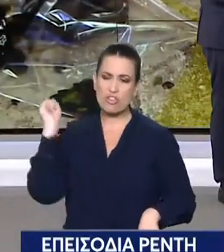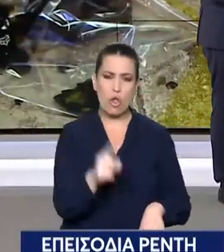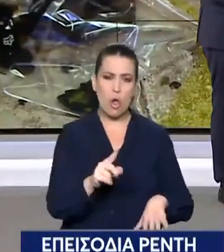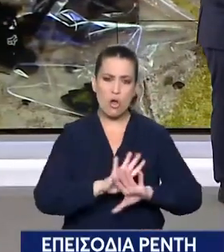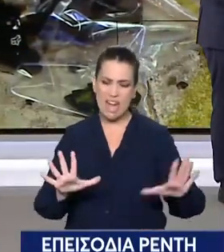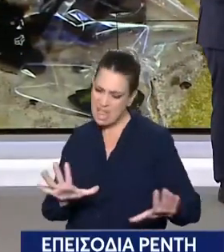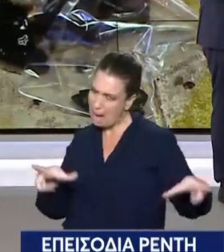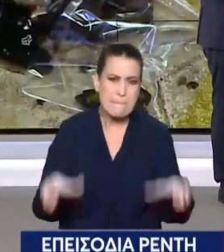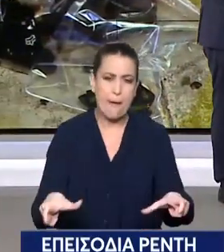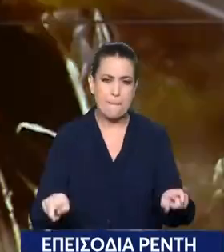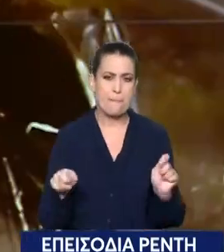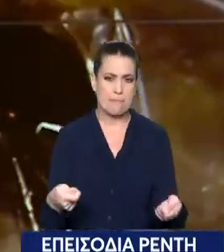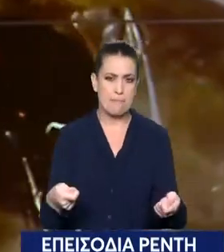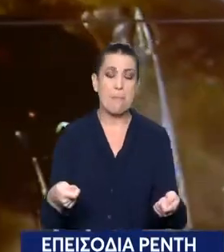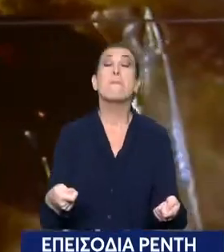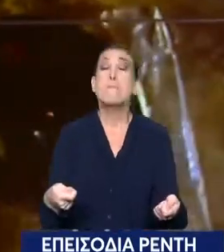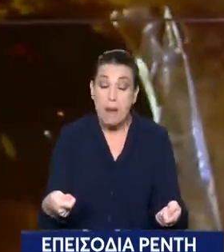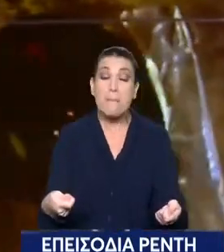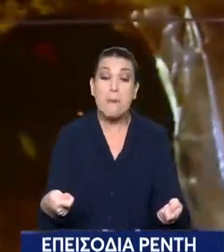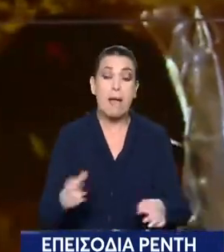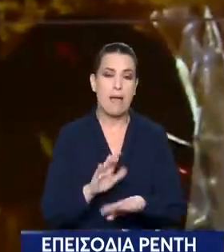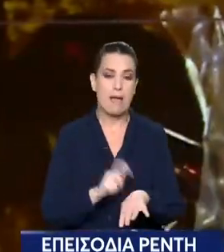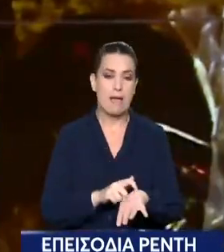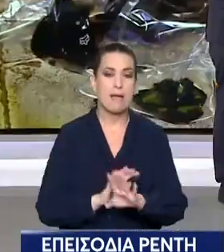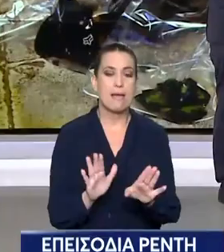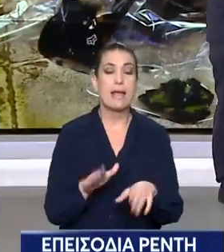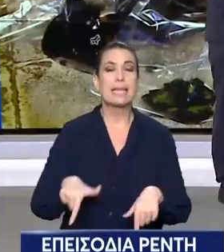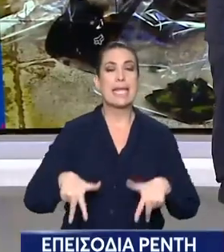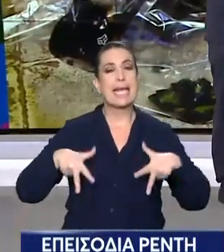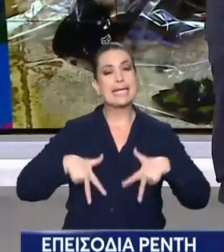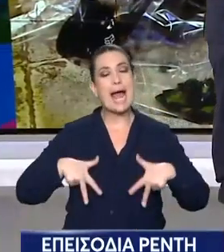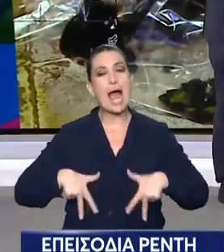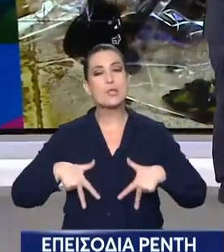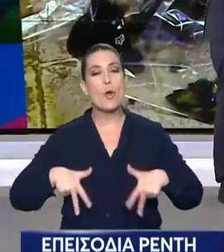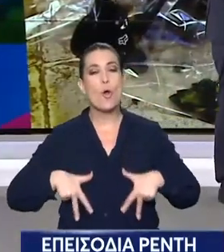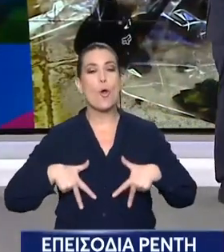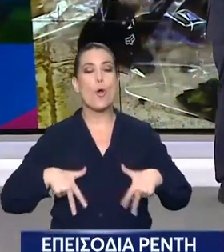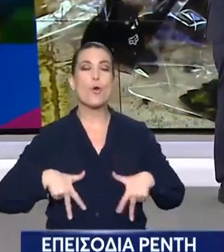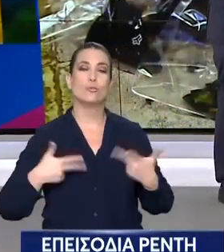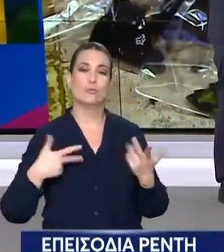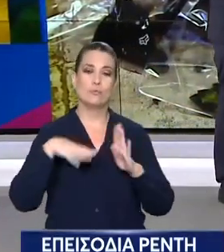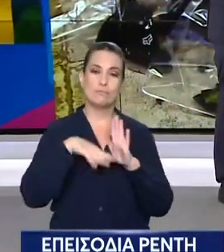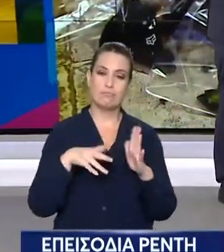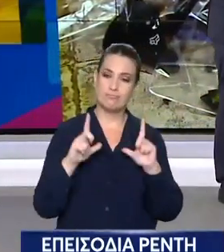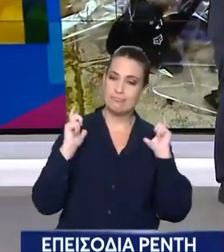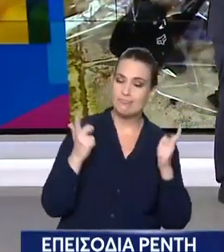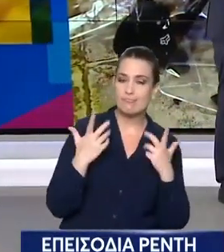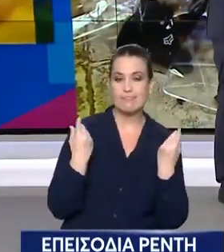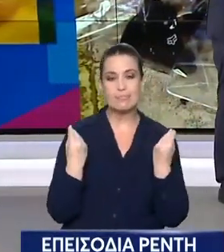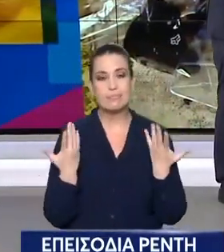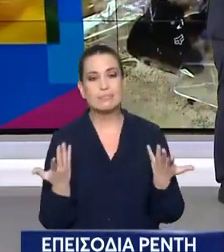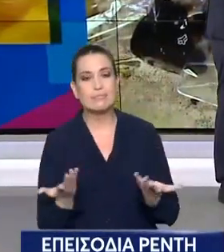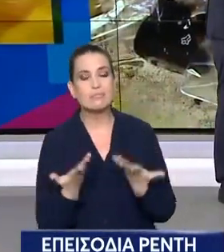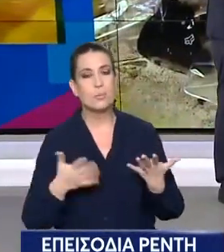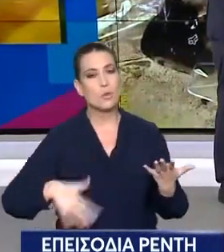γίνει. Ζούμε σε ένα ευνοούμενο κράτος, ευνοούμενο, σε ένα νομικό πολιτισμό, σε μια